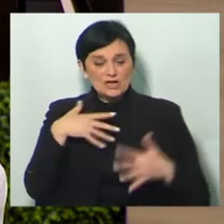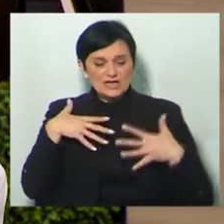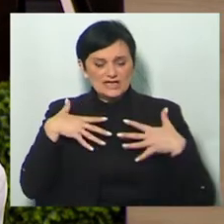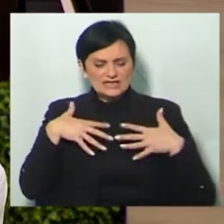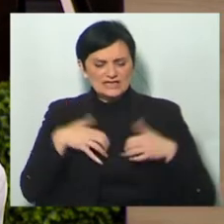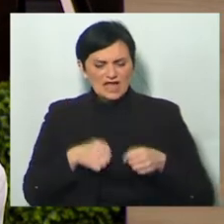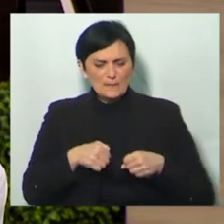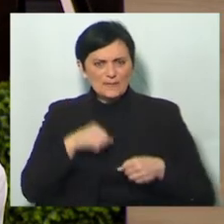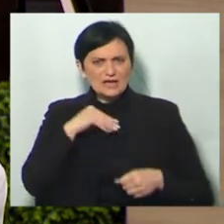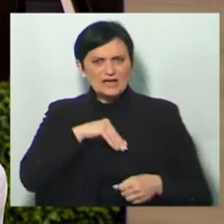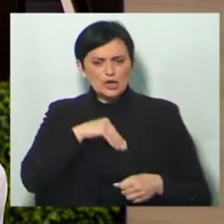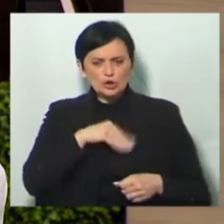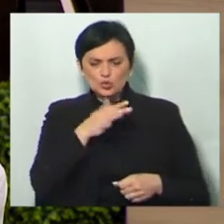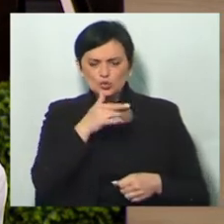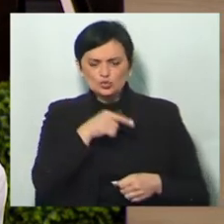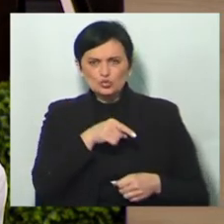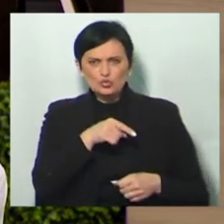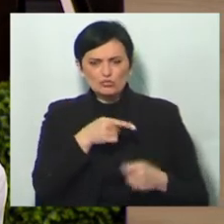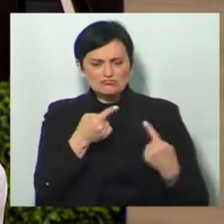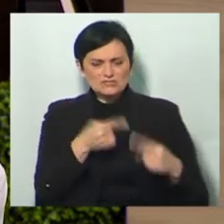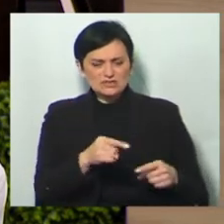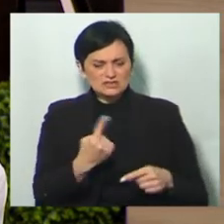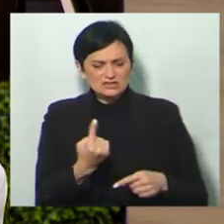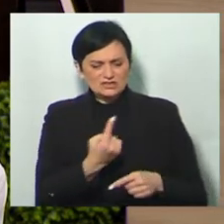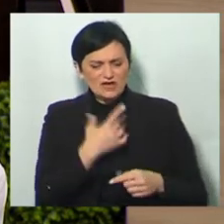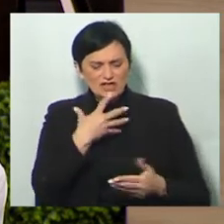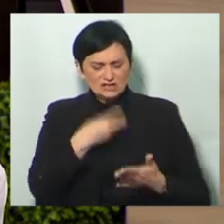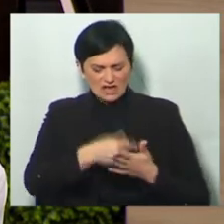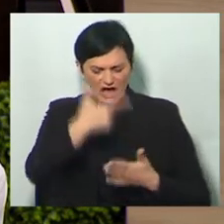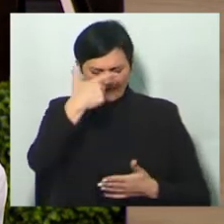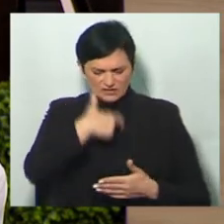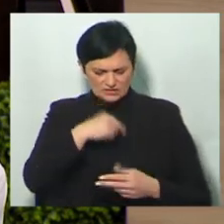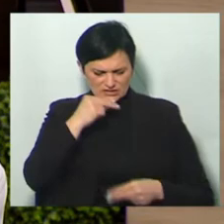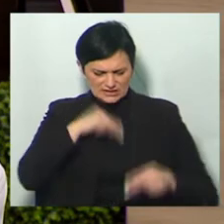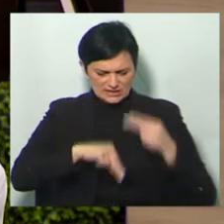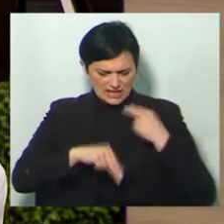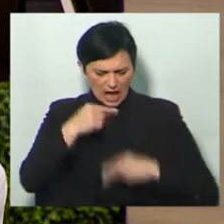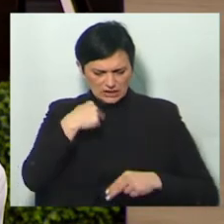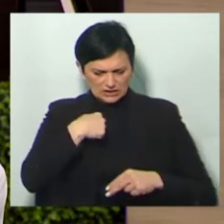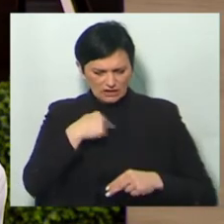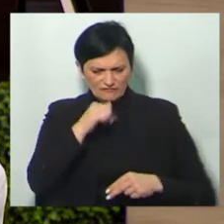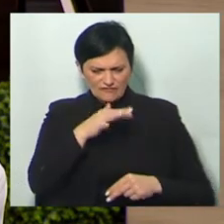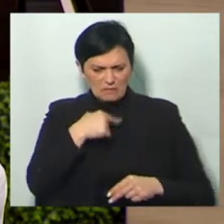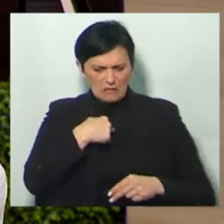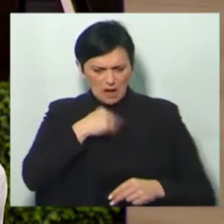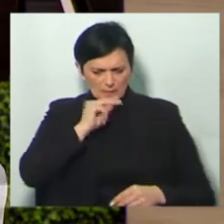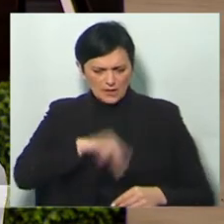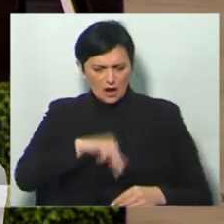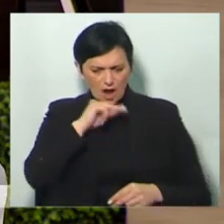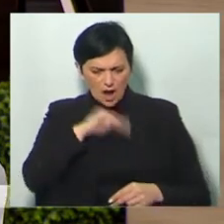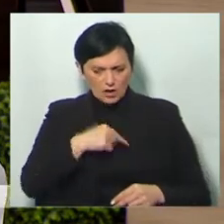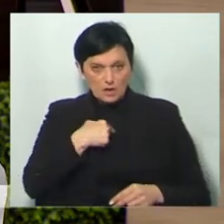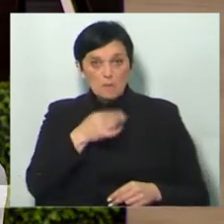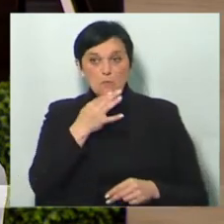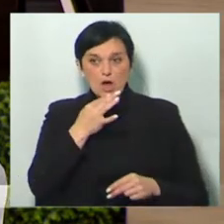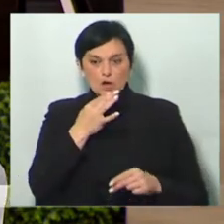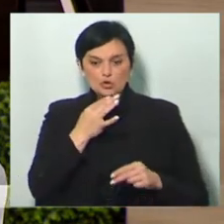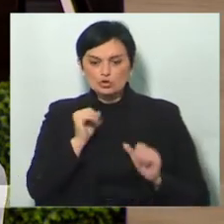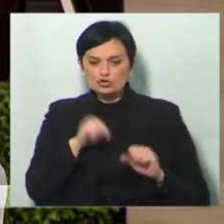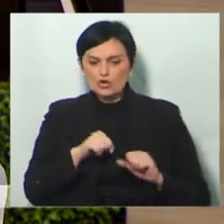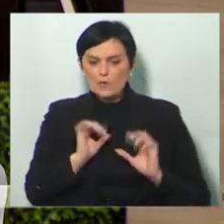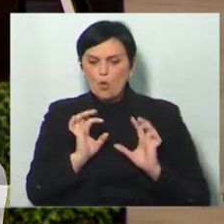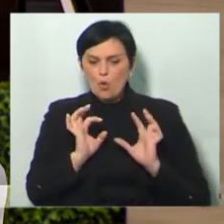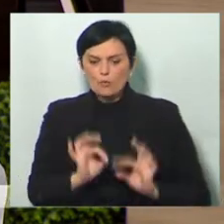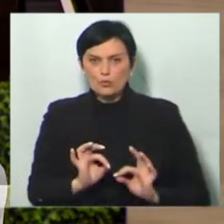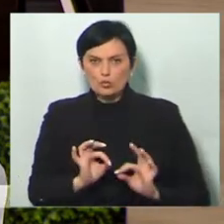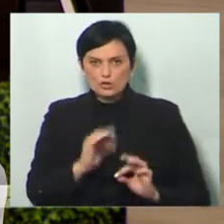სხვა მარტობა, თავის დადანაშაულება მერე შეიძლება, ანუ უფრო ობიექტურად შეიძლება